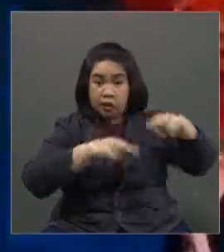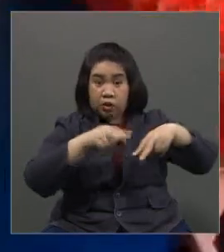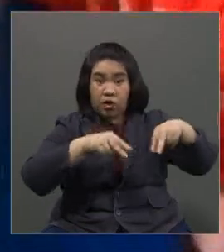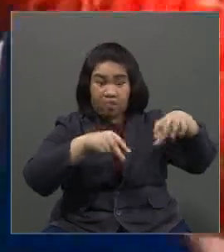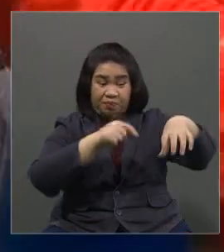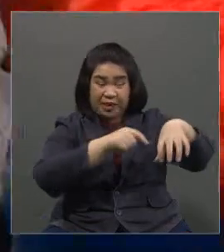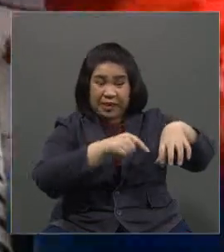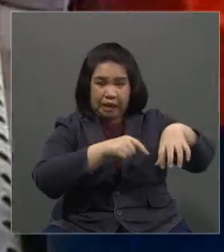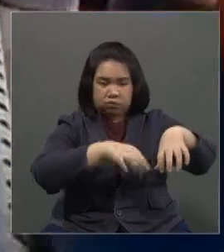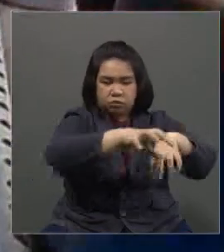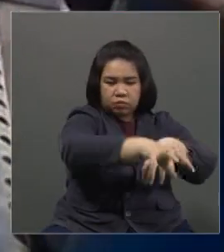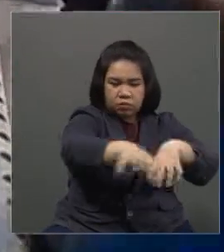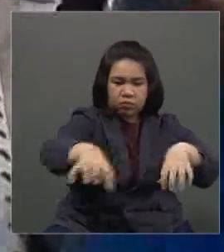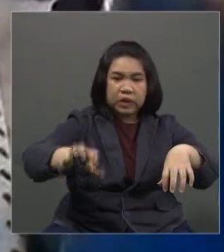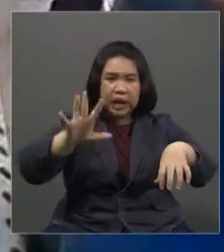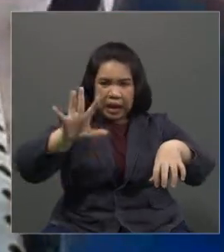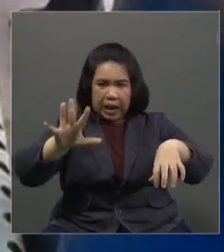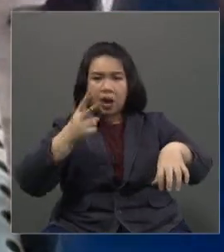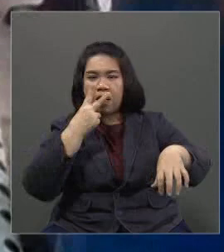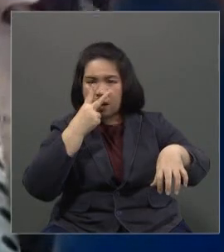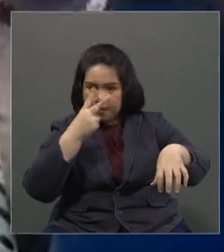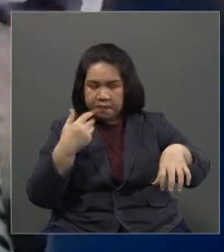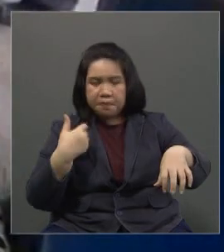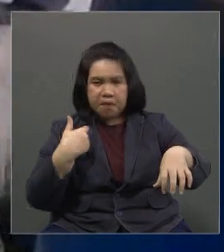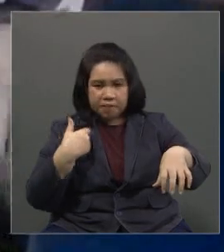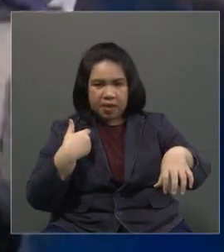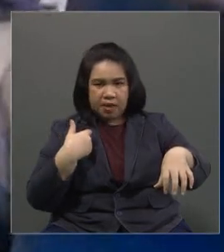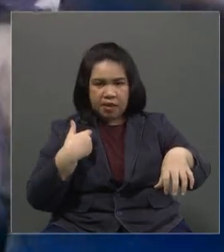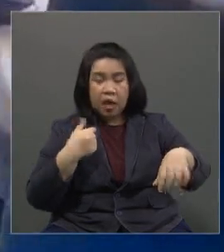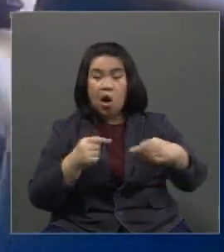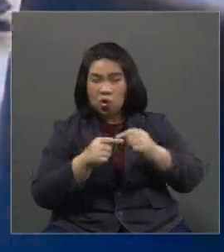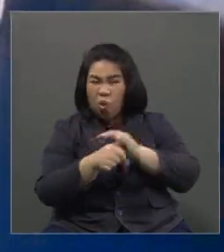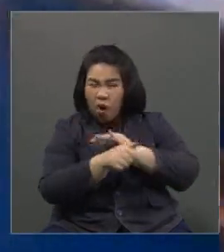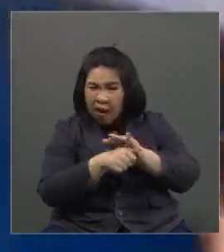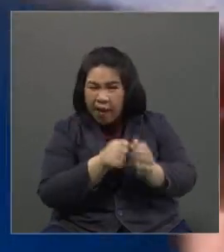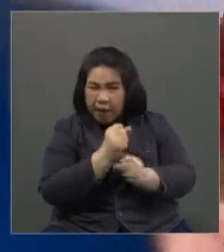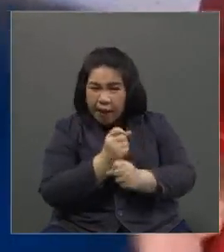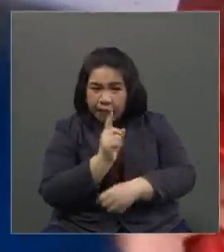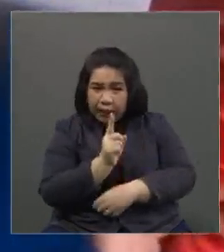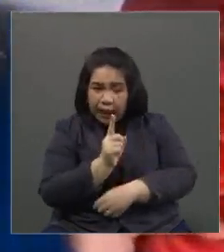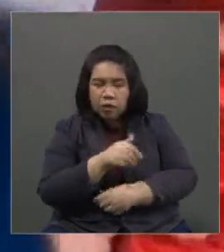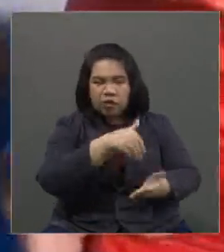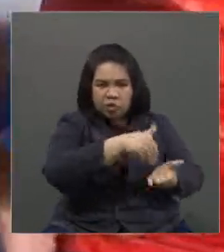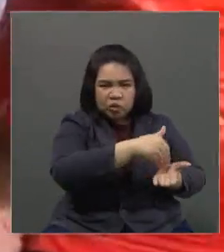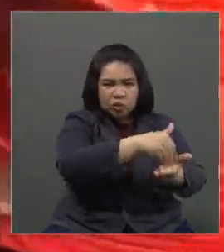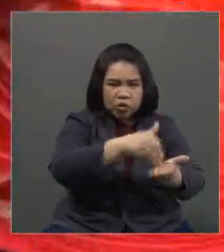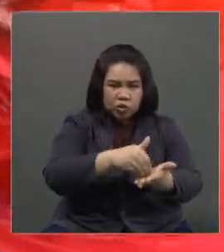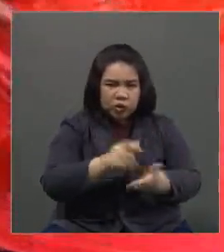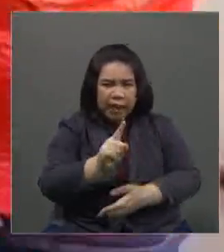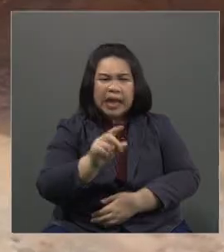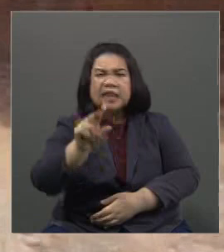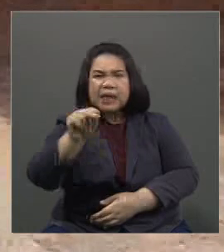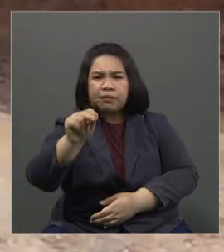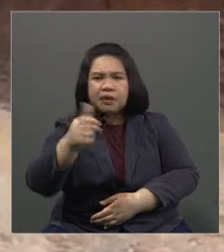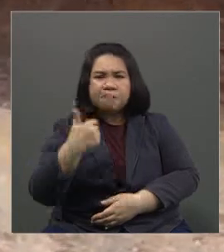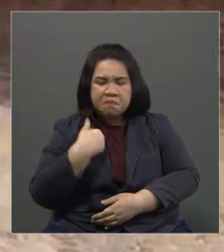อาคารโกดังทุกหลังเนี่ยพบจุดที่คนร้ายรอบวางรอบวางเพลิงมีไม่ต่ำกว่า 30จุดซุกเอาไว้ครับตามจุด